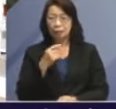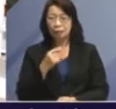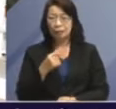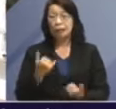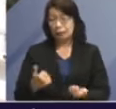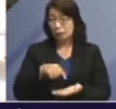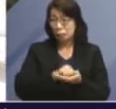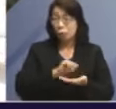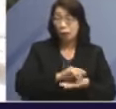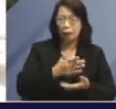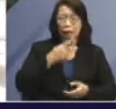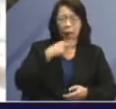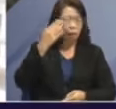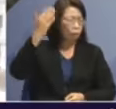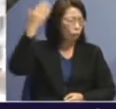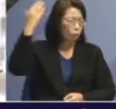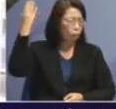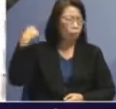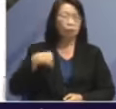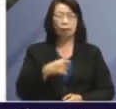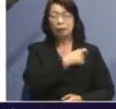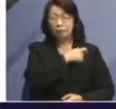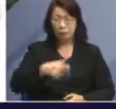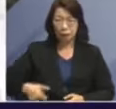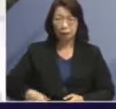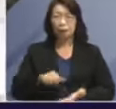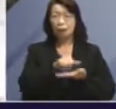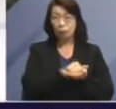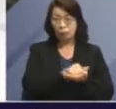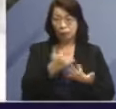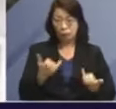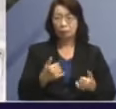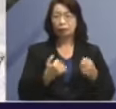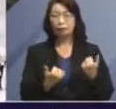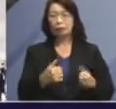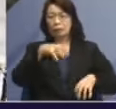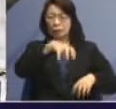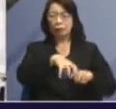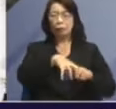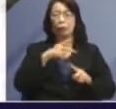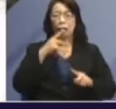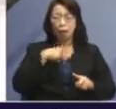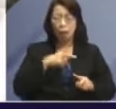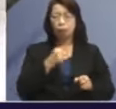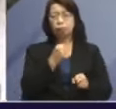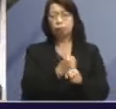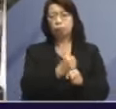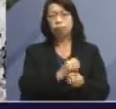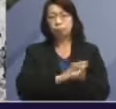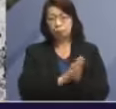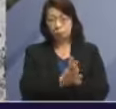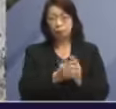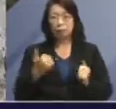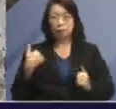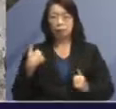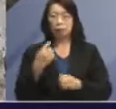ระทุ่มอำเภอนครไทยอำเภอวัดโบดอำเภอชาติตระการและอำเภอเนินมะปราง